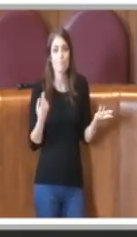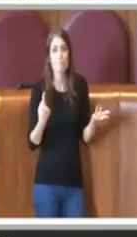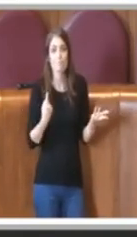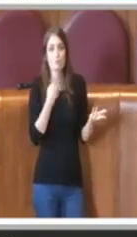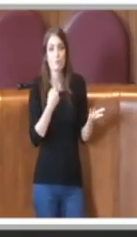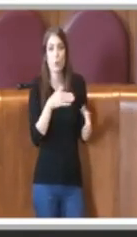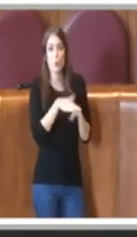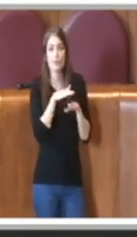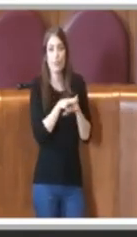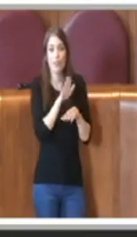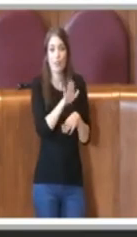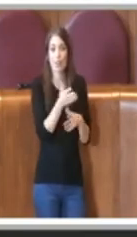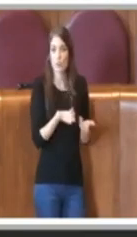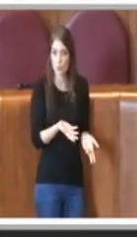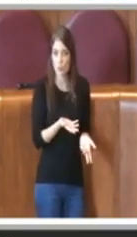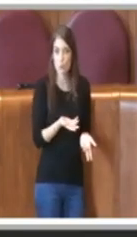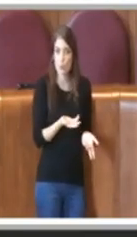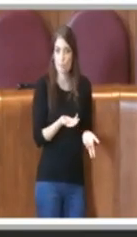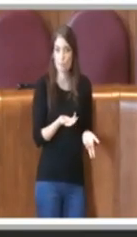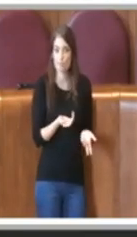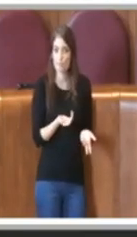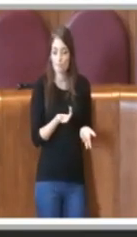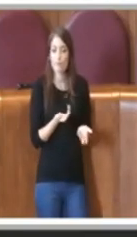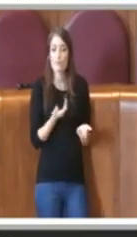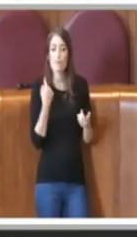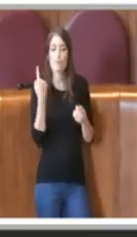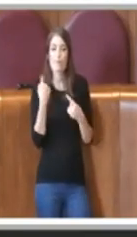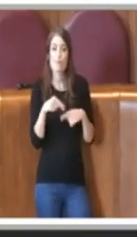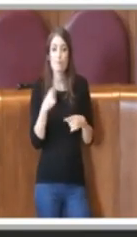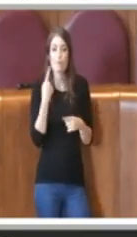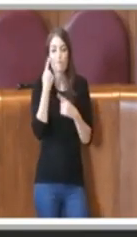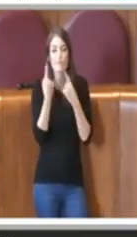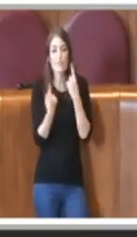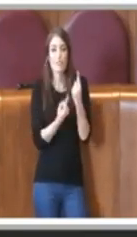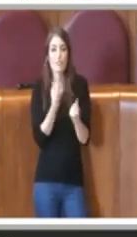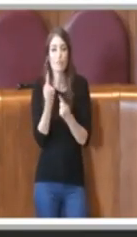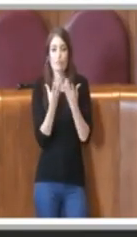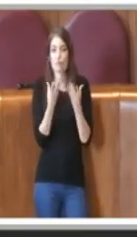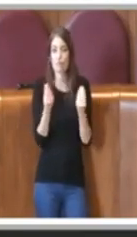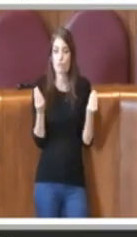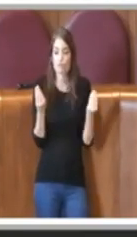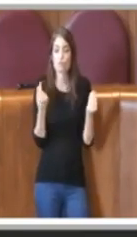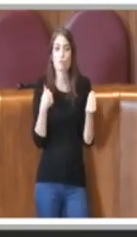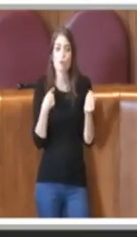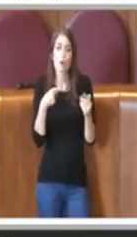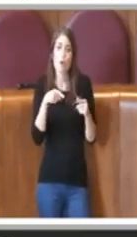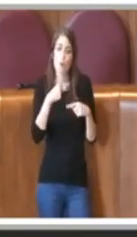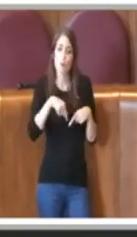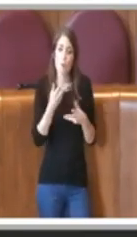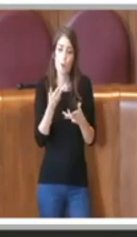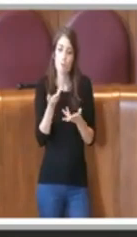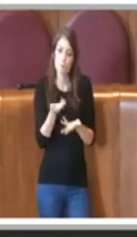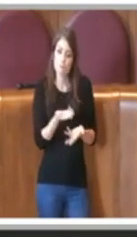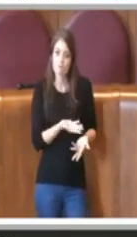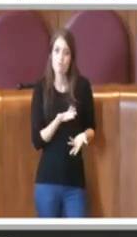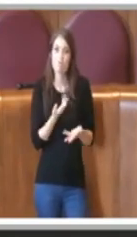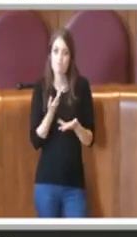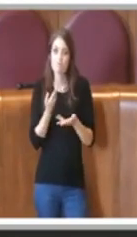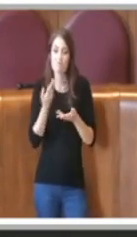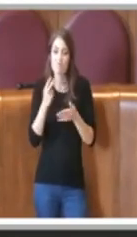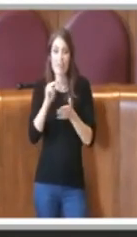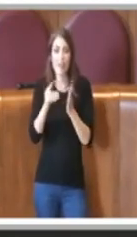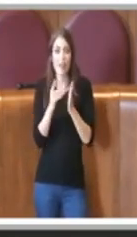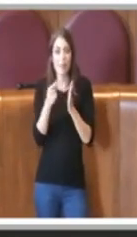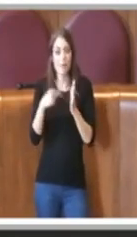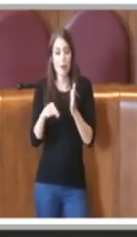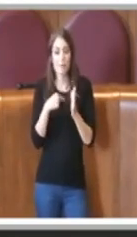utilità. Quindi, sotto tanti aspetti, noi abbiamo accolto positivamente questa delibera che